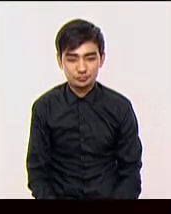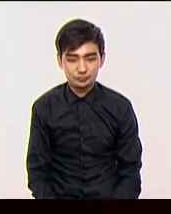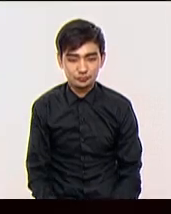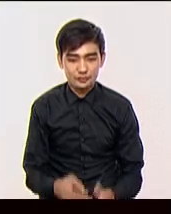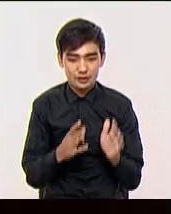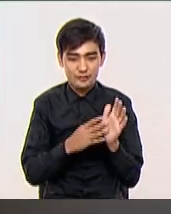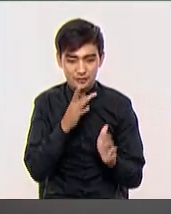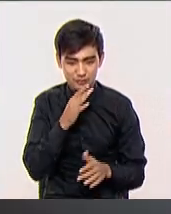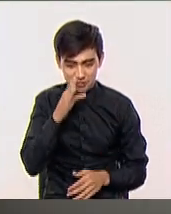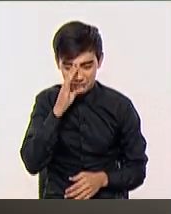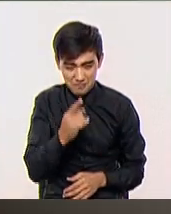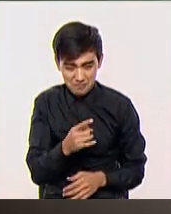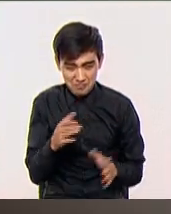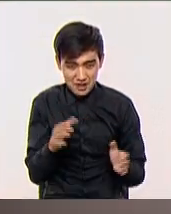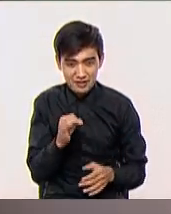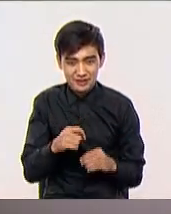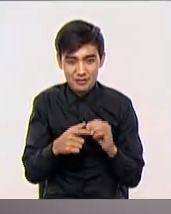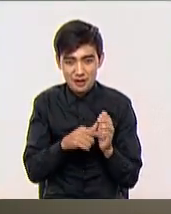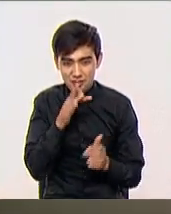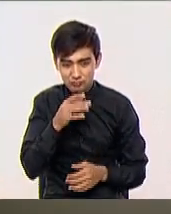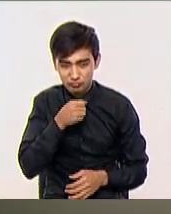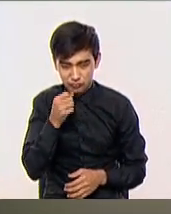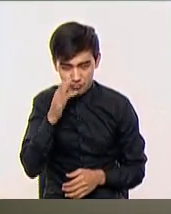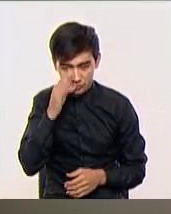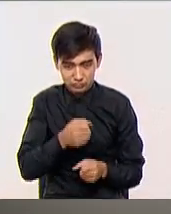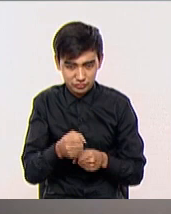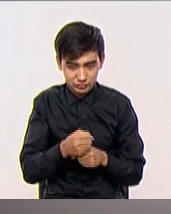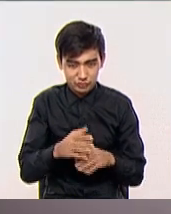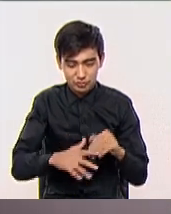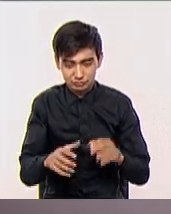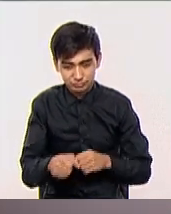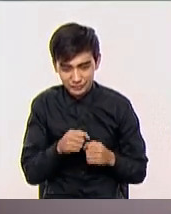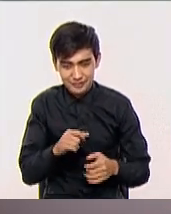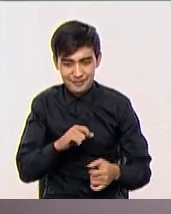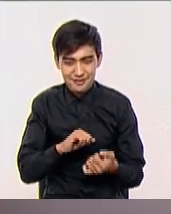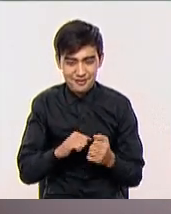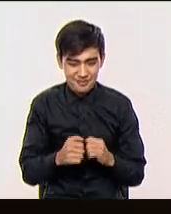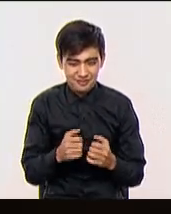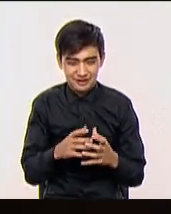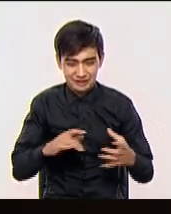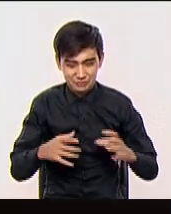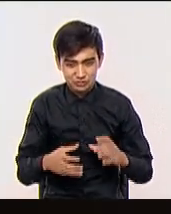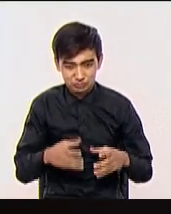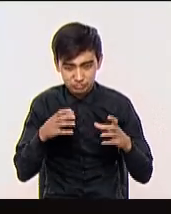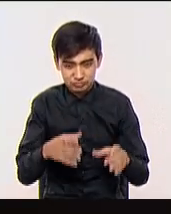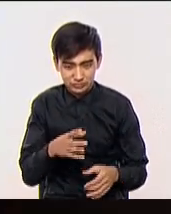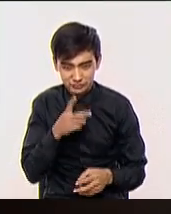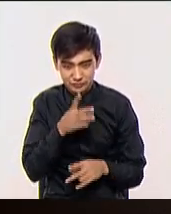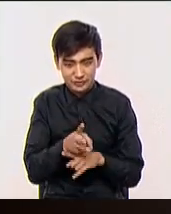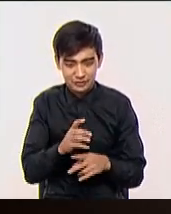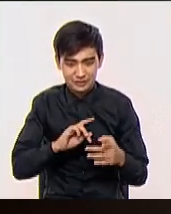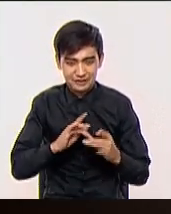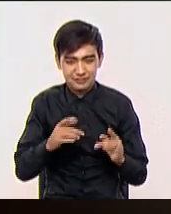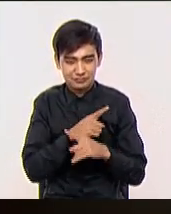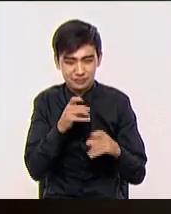9 жастағы қаршадай баланы 17 жастағы бозбала жолқылап итеріп қолына бірнеше кірпіш ұстатқан дәл осы жазба қатты талқыланды. Оқиға